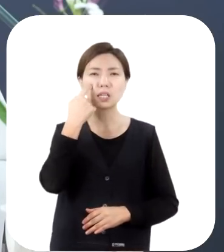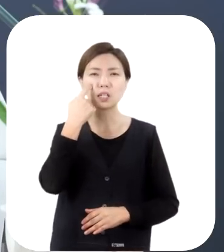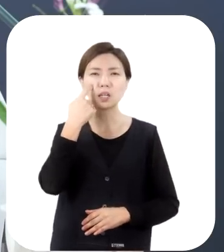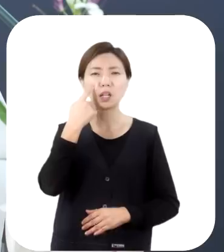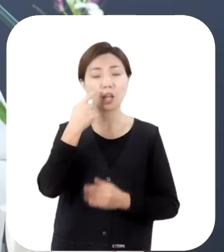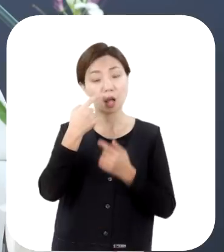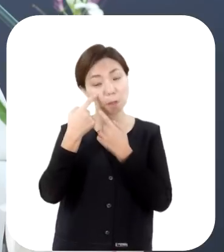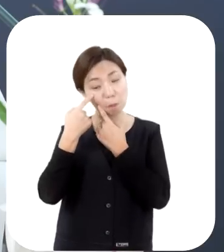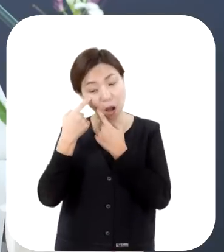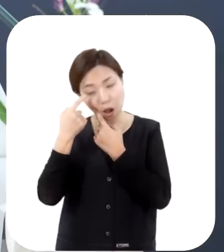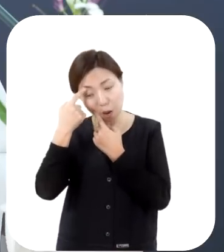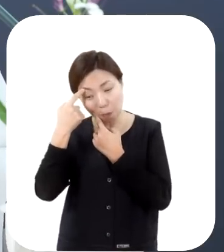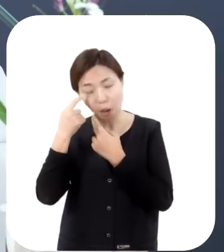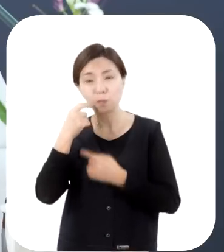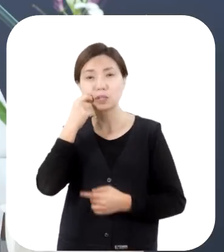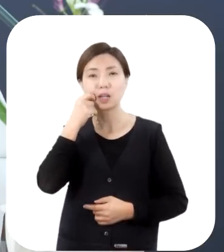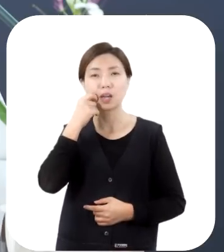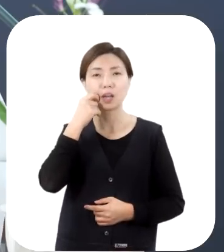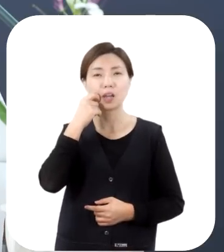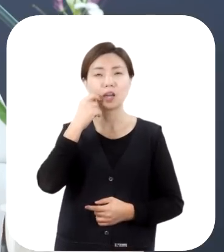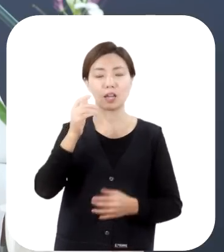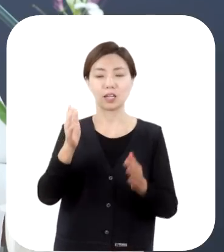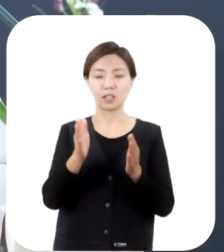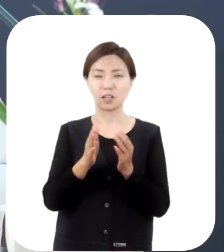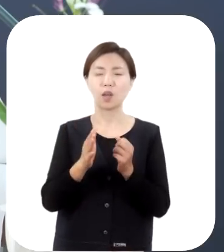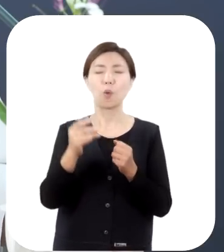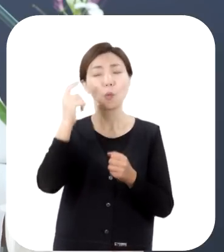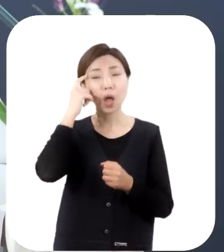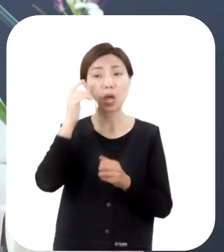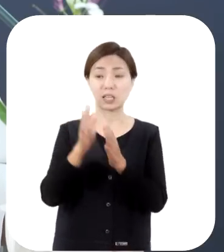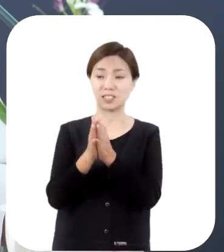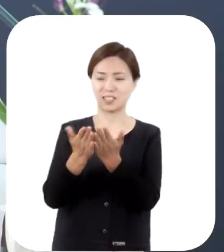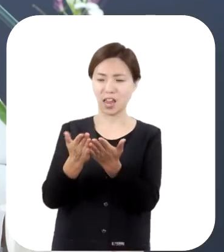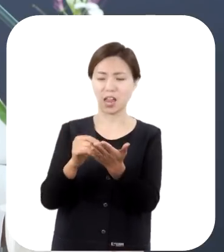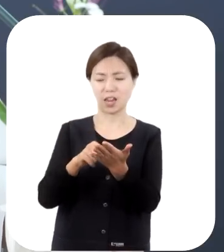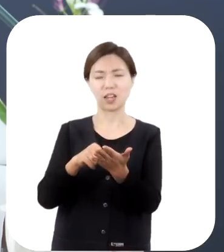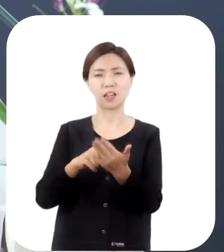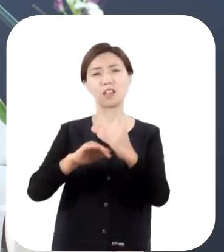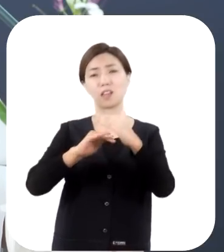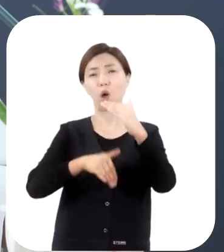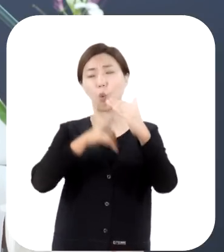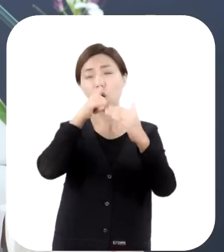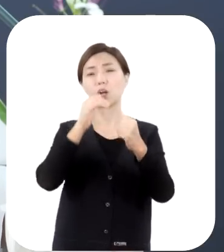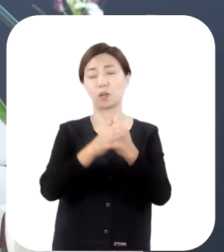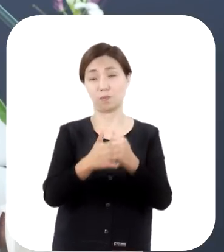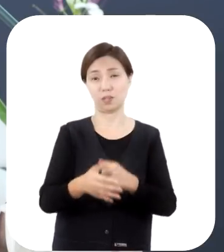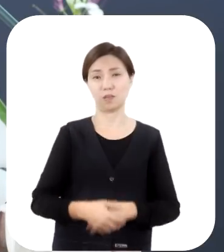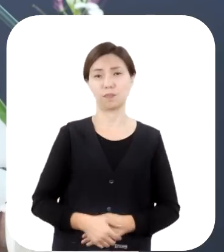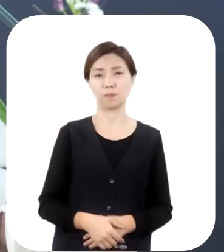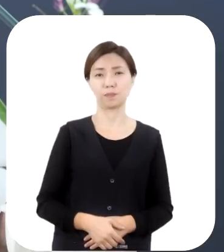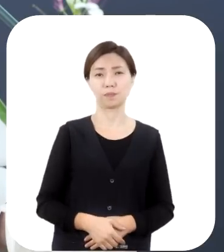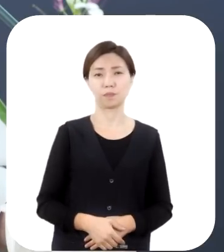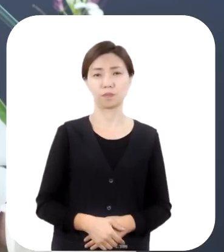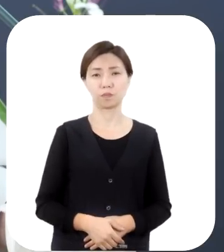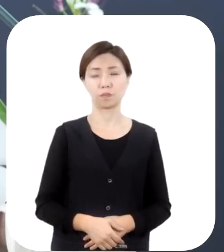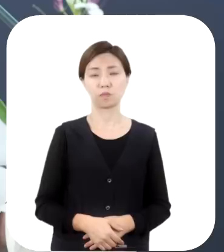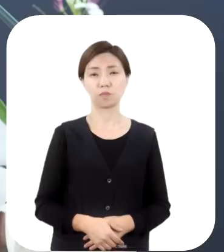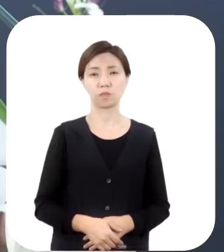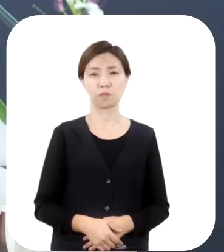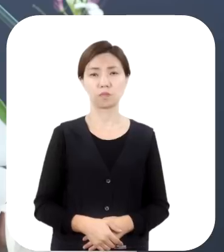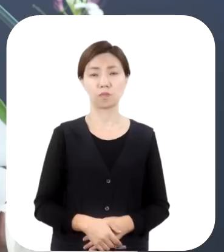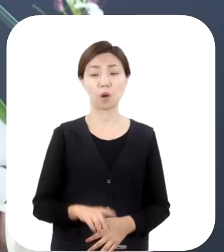부처님 일생이라는 이 작가에서 쓰여진 글이 현재 그렇게 되어 있으니까